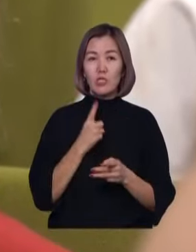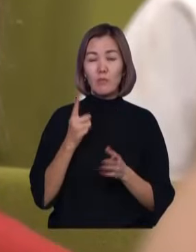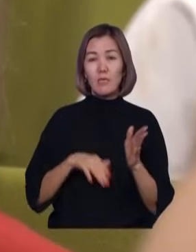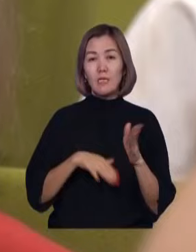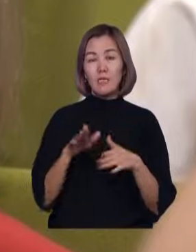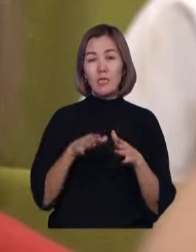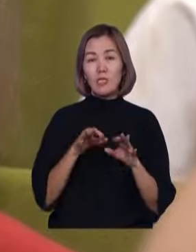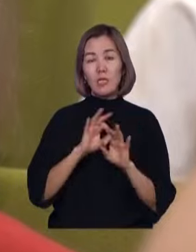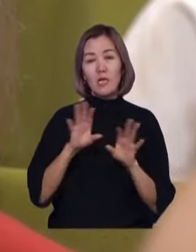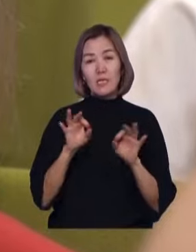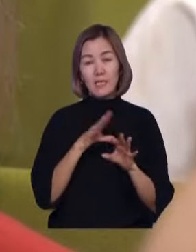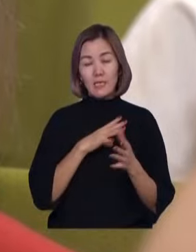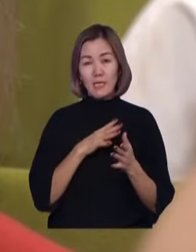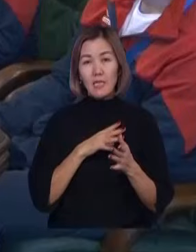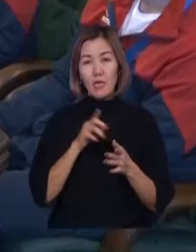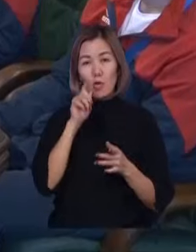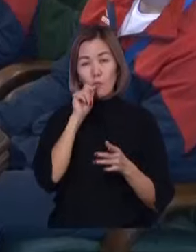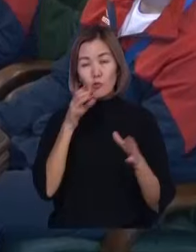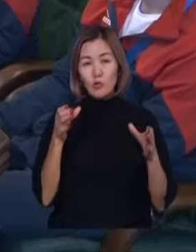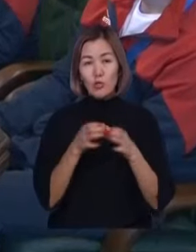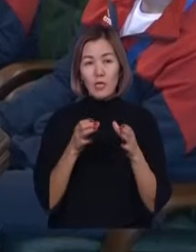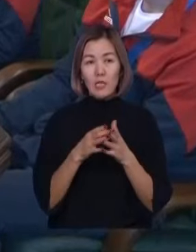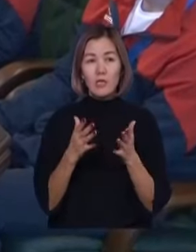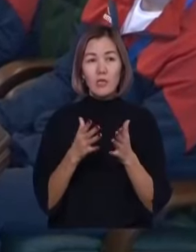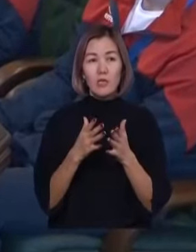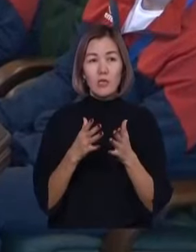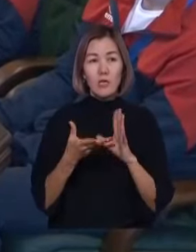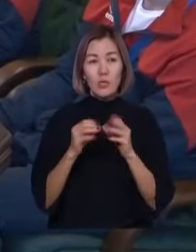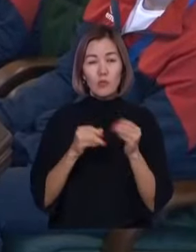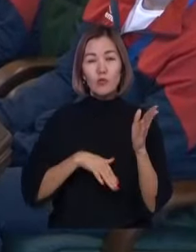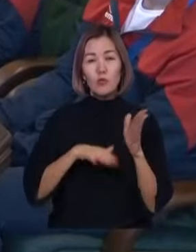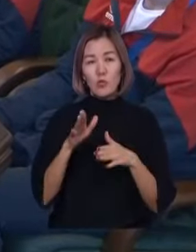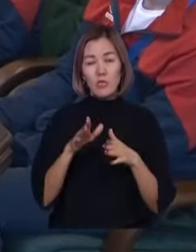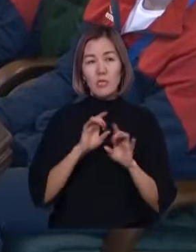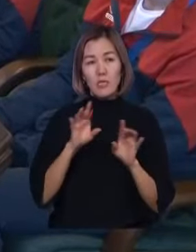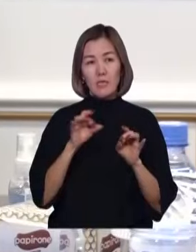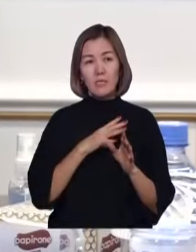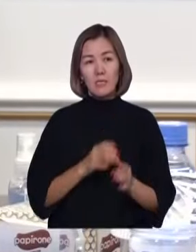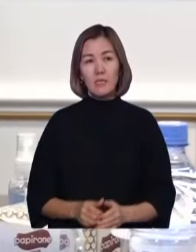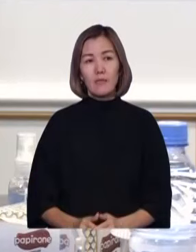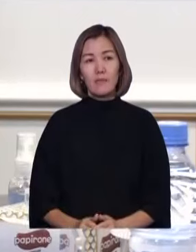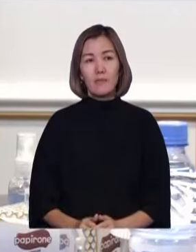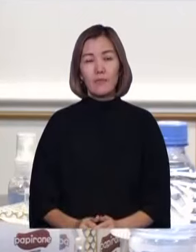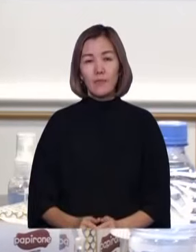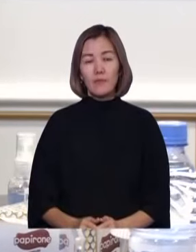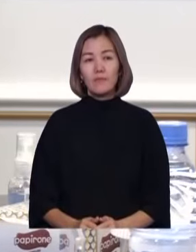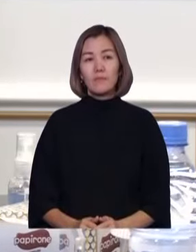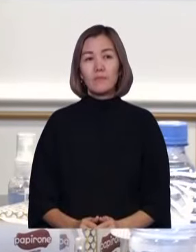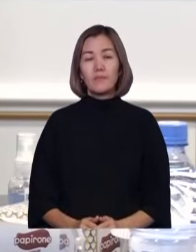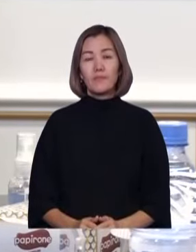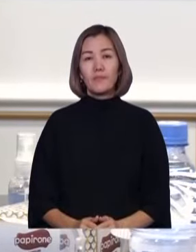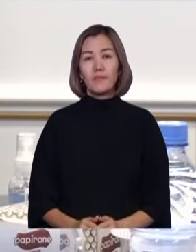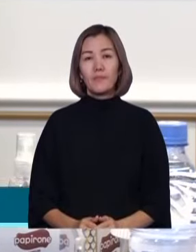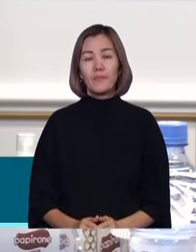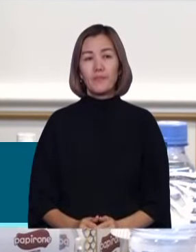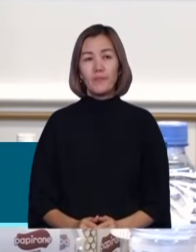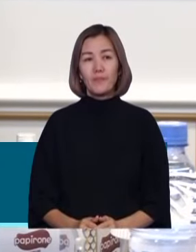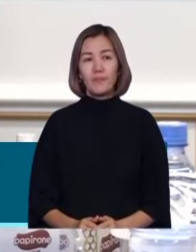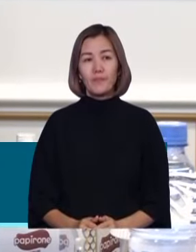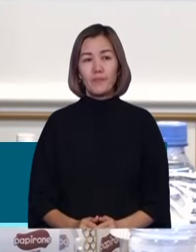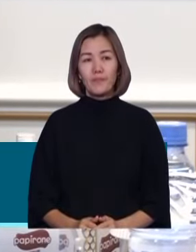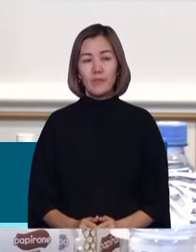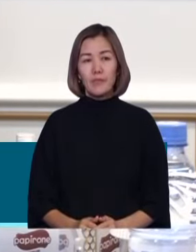атап кетті. Сонымен қатар ерлер ұжымының жетістігі де айтарлықтай нәтиже екендігін тілге тиек етті. Жуырда волейболдан Қазақстанның кубогы